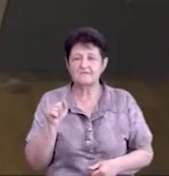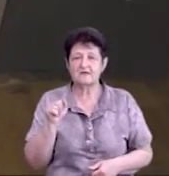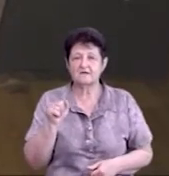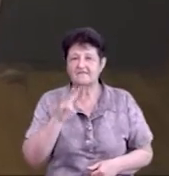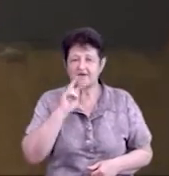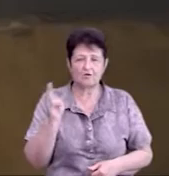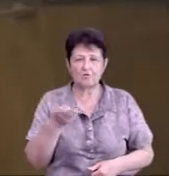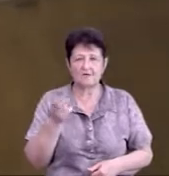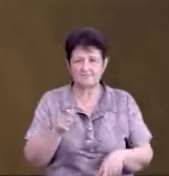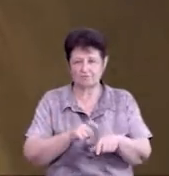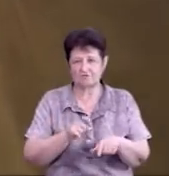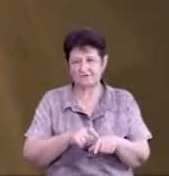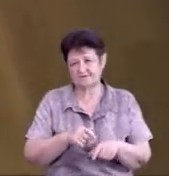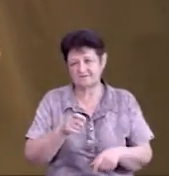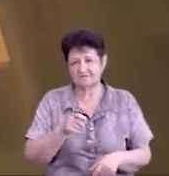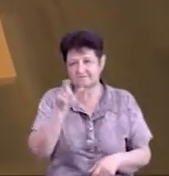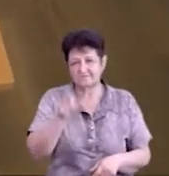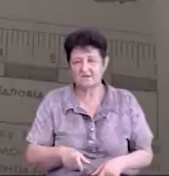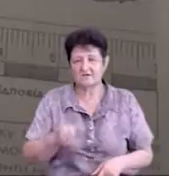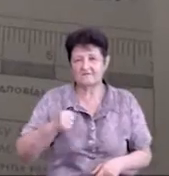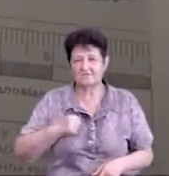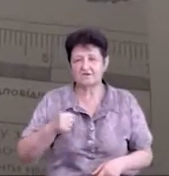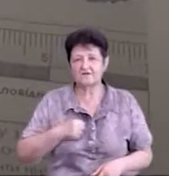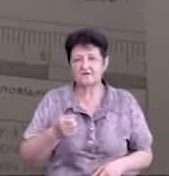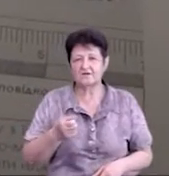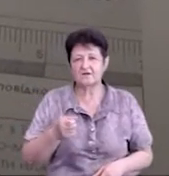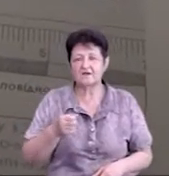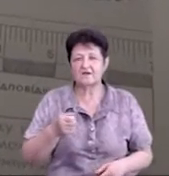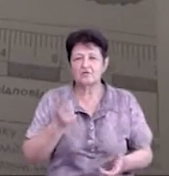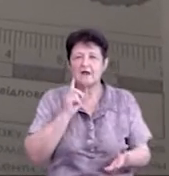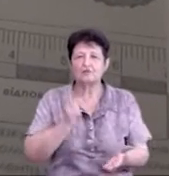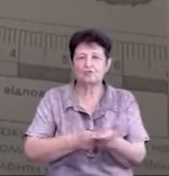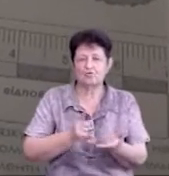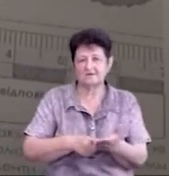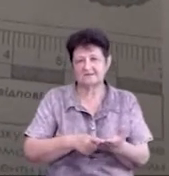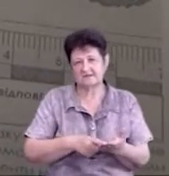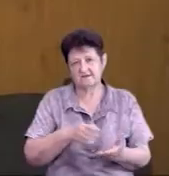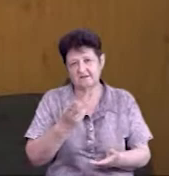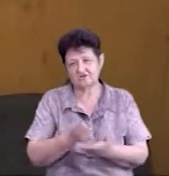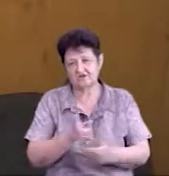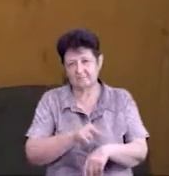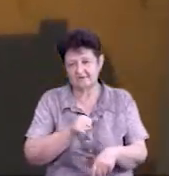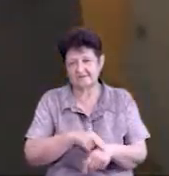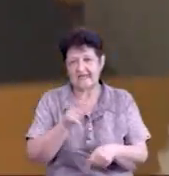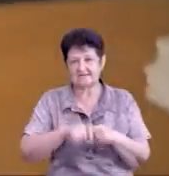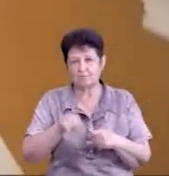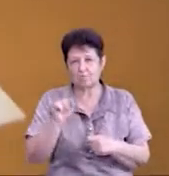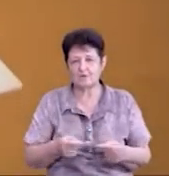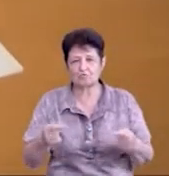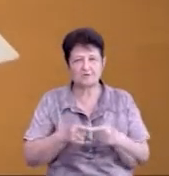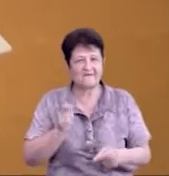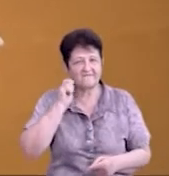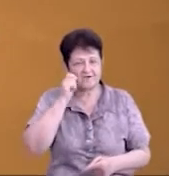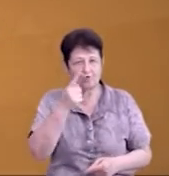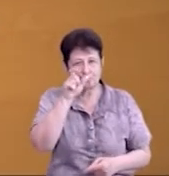роки останки солдатів Другої світової війни лежать у камері речових доказів Коробського райвідділу поліції. Експерти змогли встановити вік